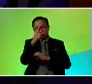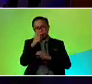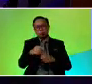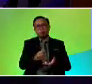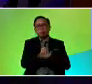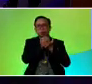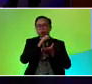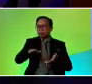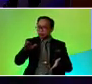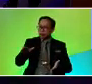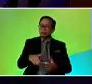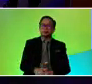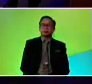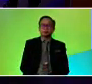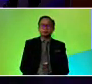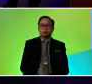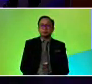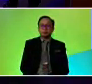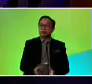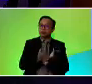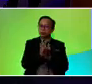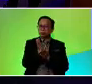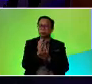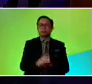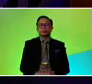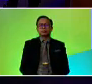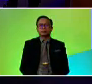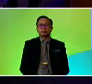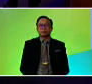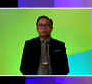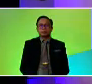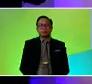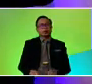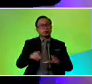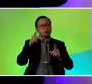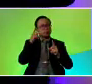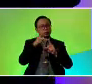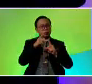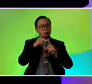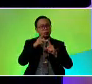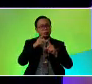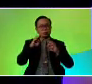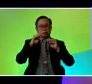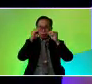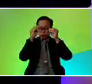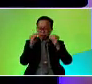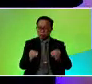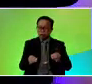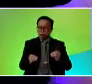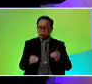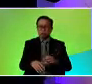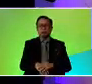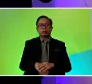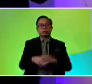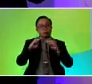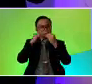baik seterusnya adalah keni adalah the bear besar lagi kepada community tempatan dan masyarakat kayak